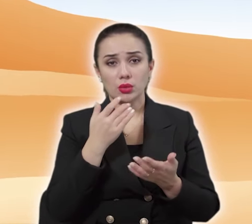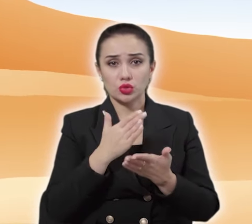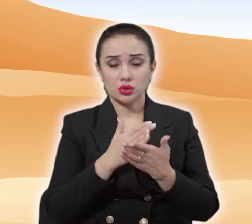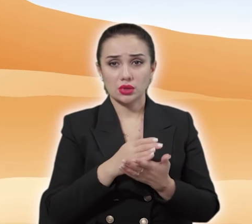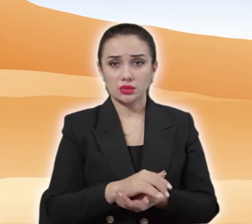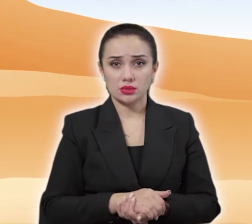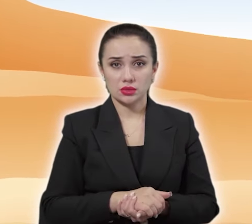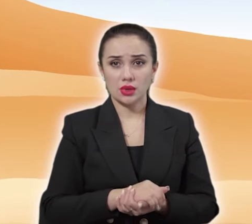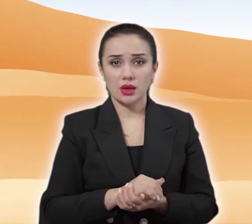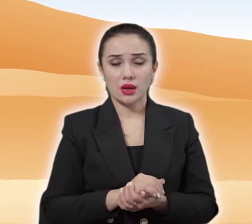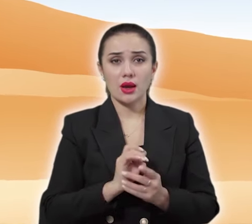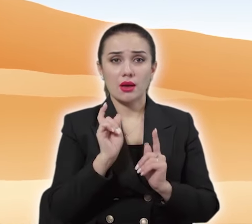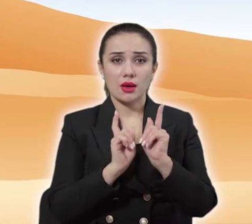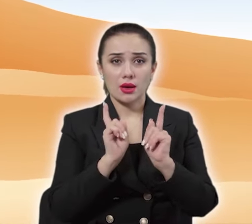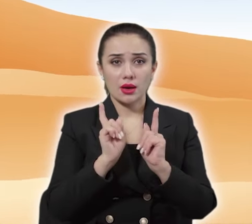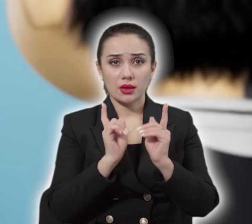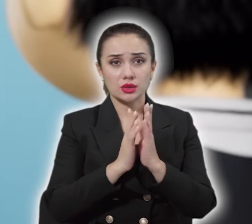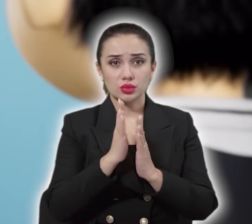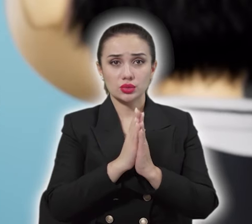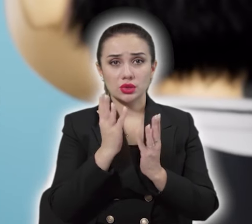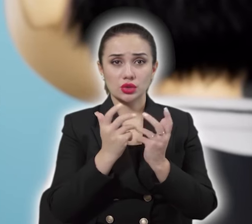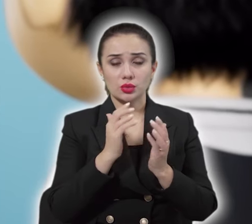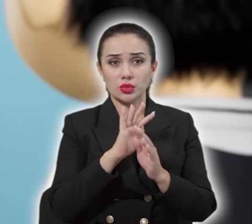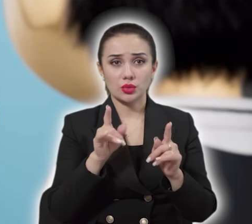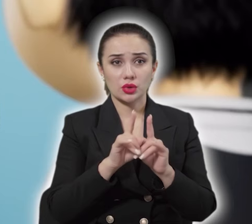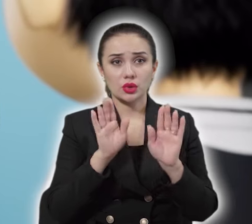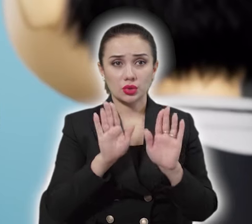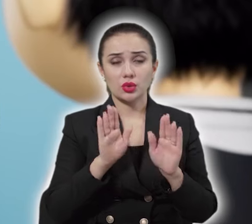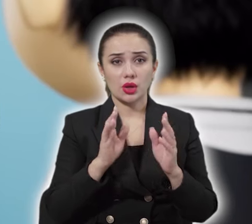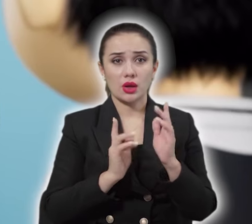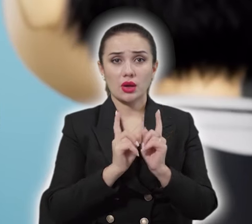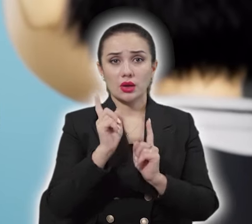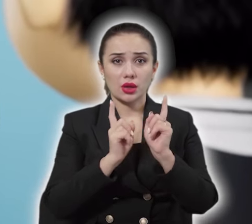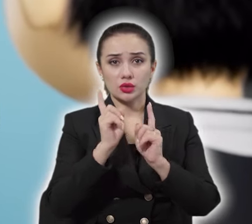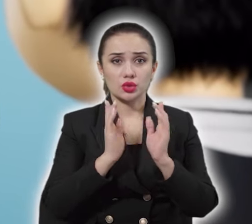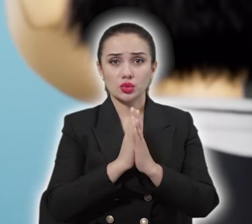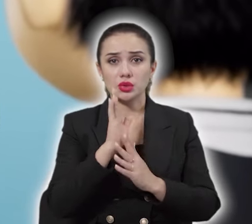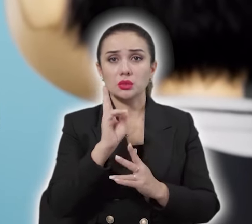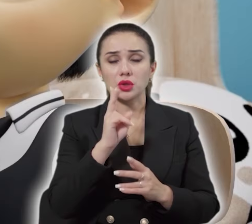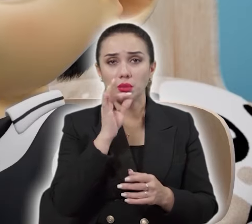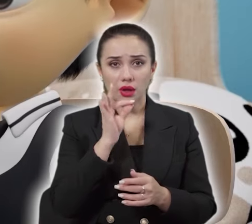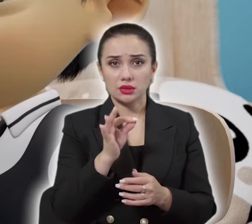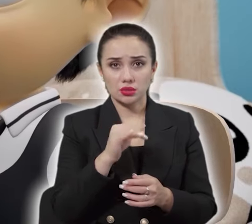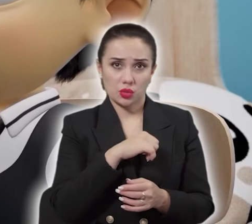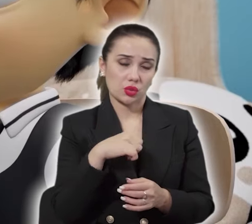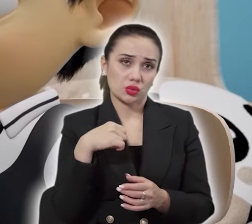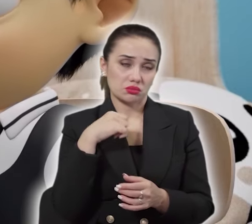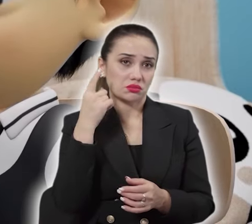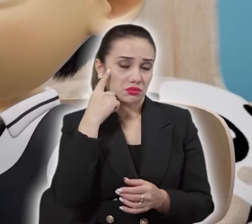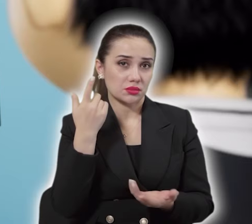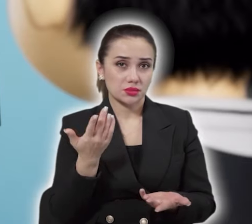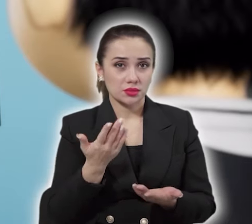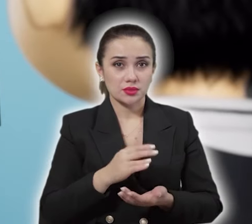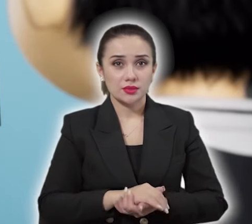dunyosi kam uchraydi. Kaktusni hisobga olmaganda. Bekor aytibsan. Cho'lda faqat kaktus o'sadi deb kim aytdi? Shunchaki